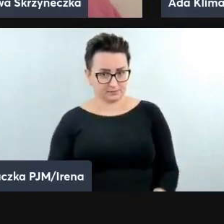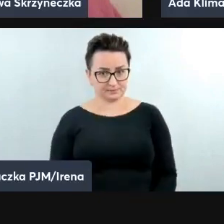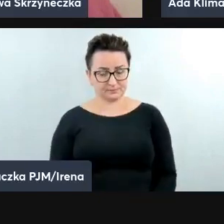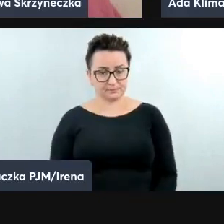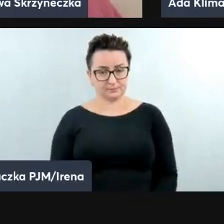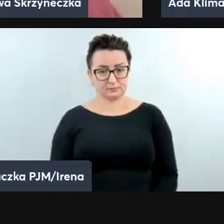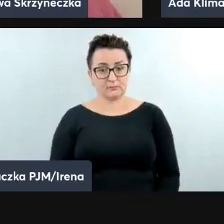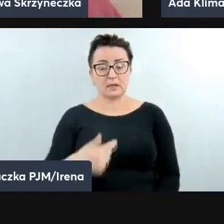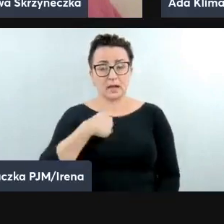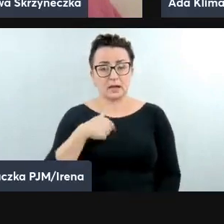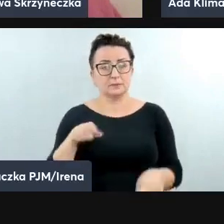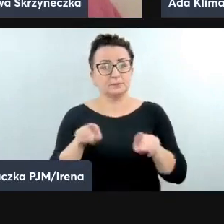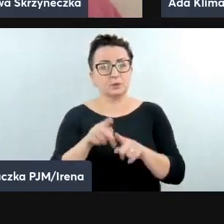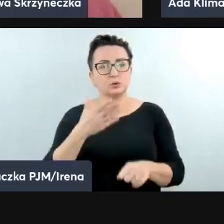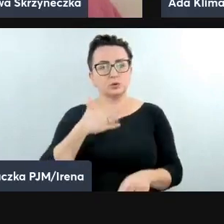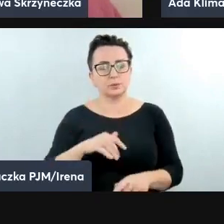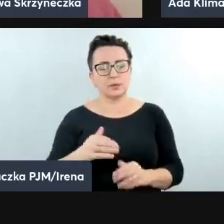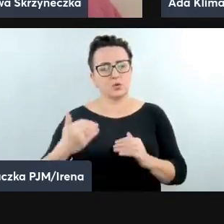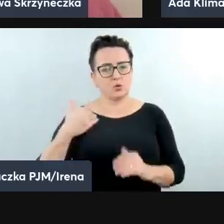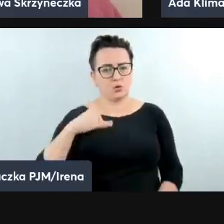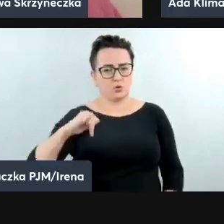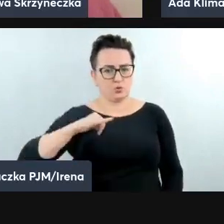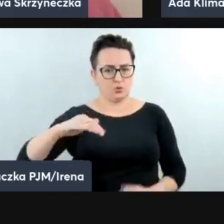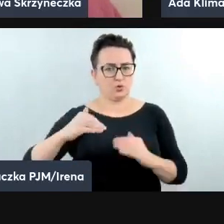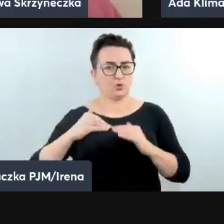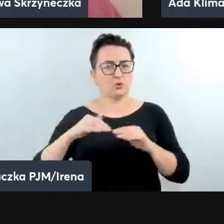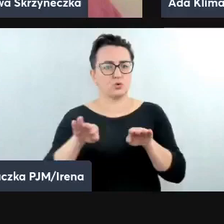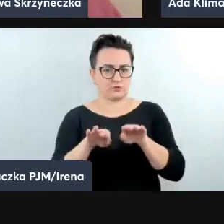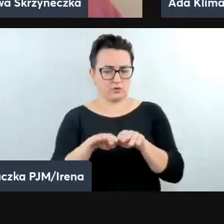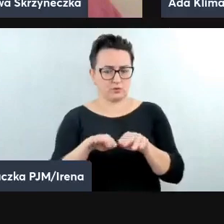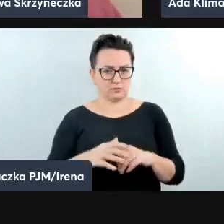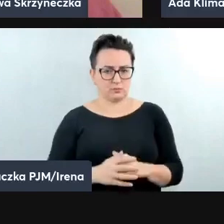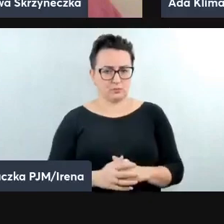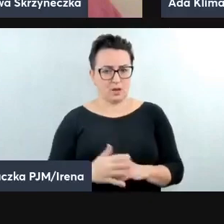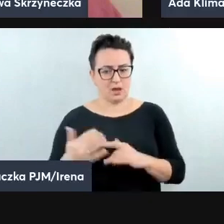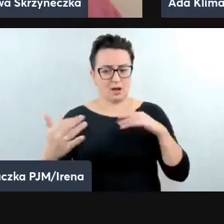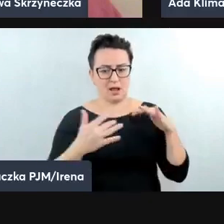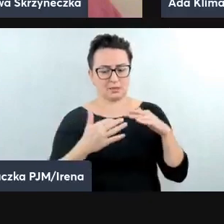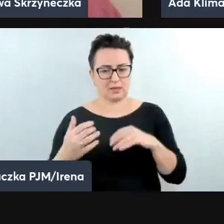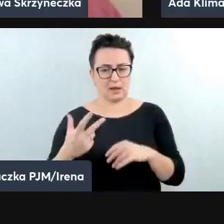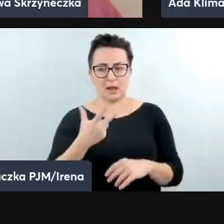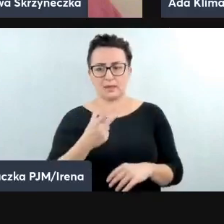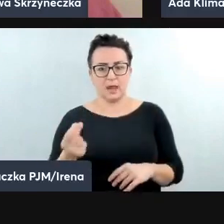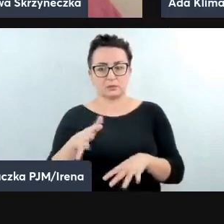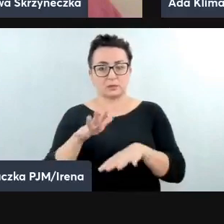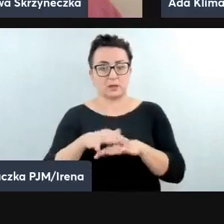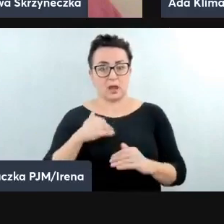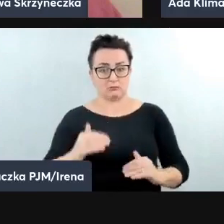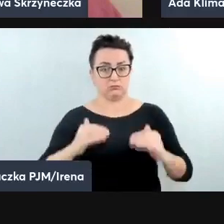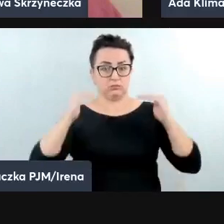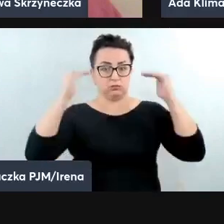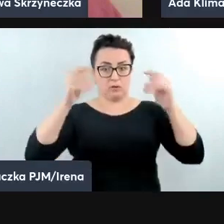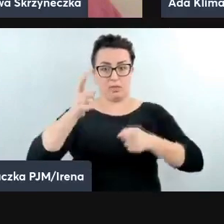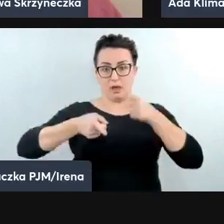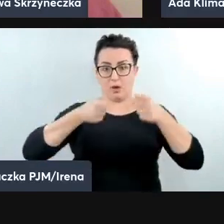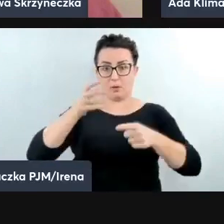równościową taką relację, żeby nie być w tym takim systemie pani nauczycielka gdzieś tam na górze i uczniowie siedzą z dołu,